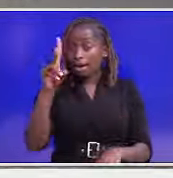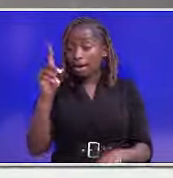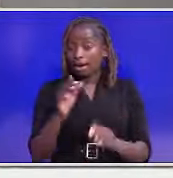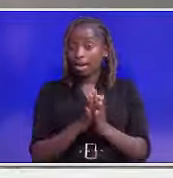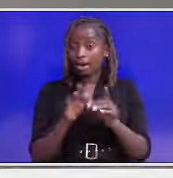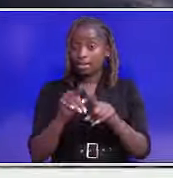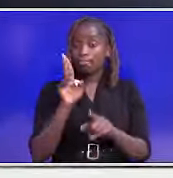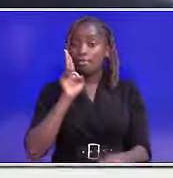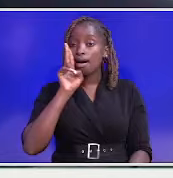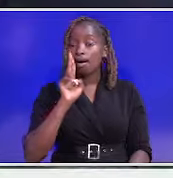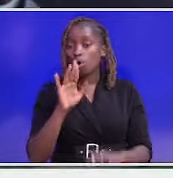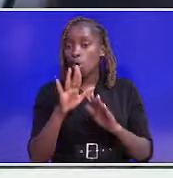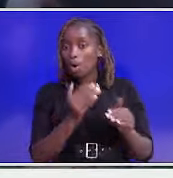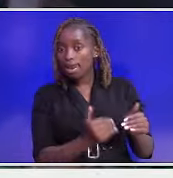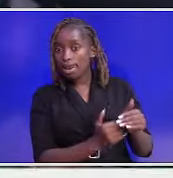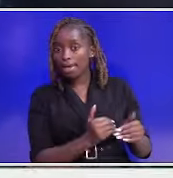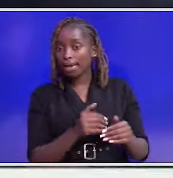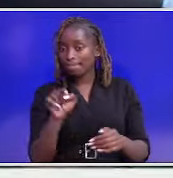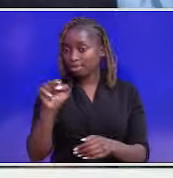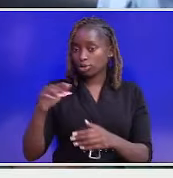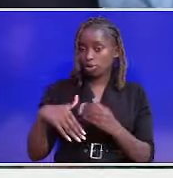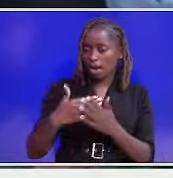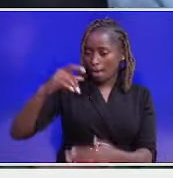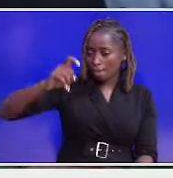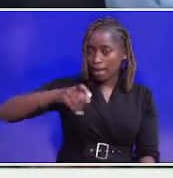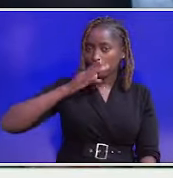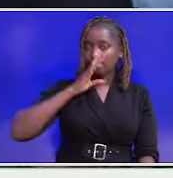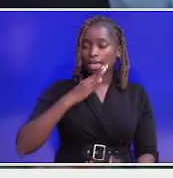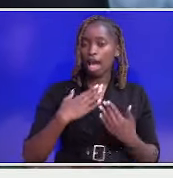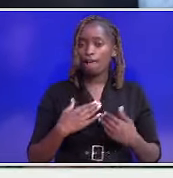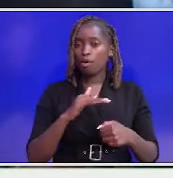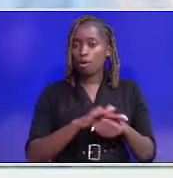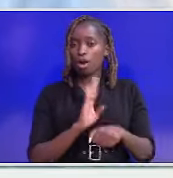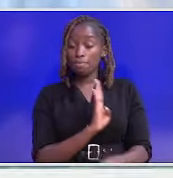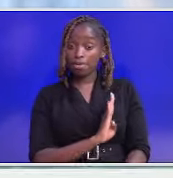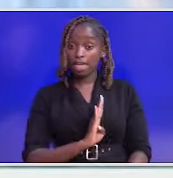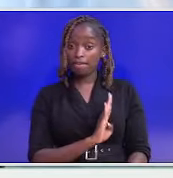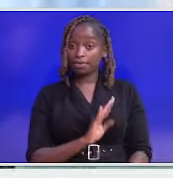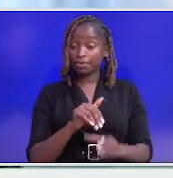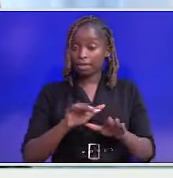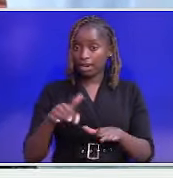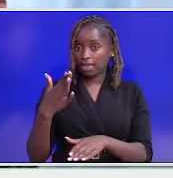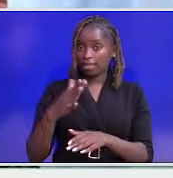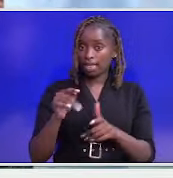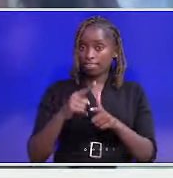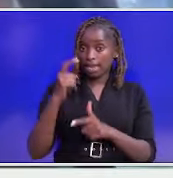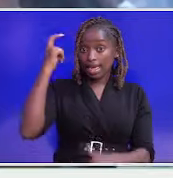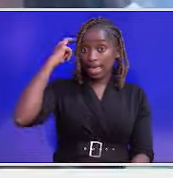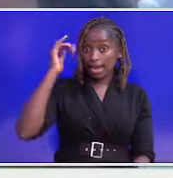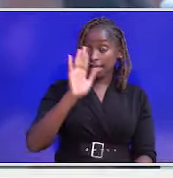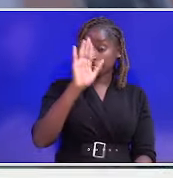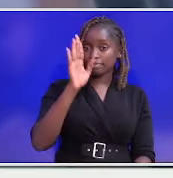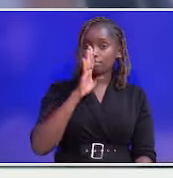yake wa karibu au jirani, wote hawa lazima wawe na tabia njema katika jamii. Juu ya kichwa chake nyasi